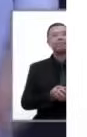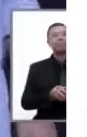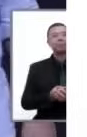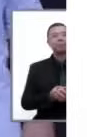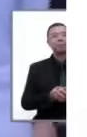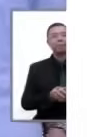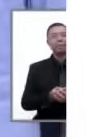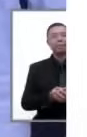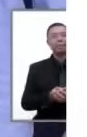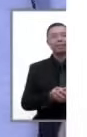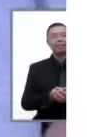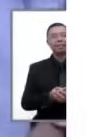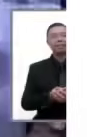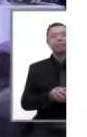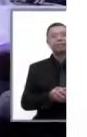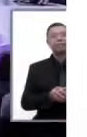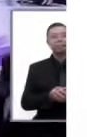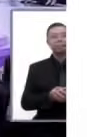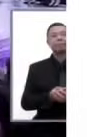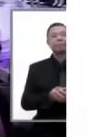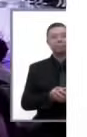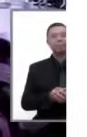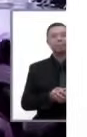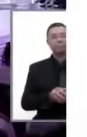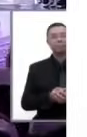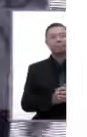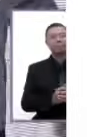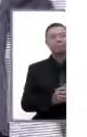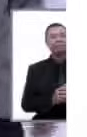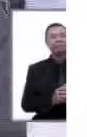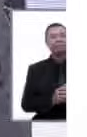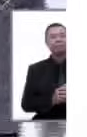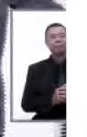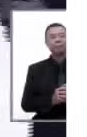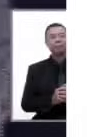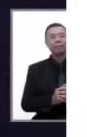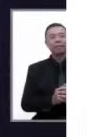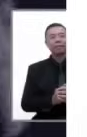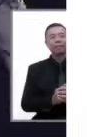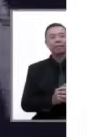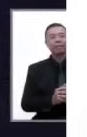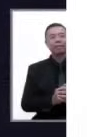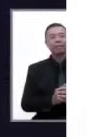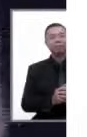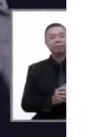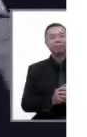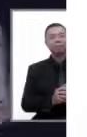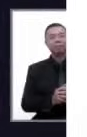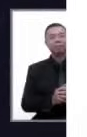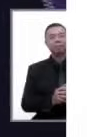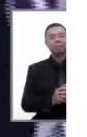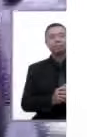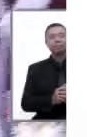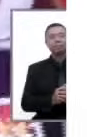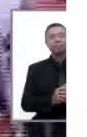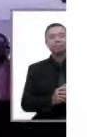saya Nah itu kan acclaiming ya pengalaman ya kemarin-kemarin kita lihat eh debat eh apa capres gitu